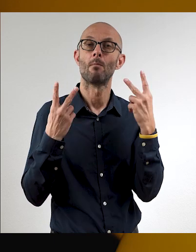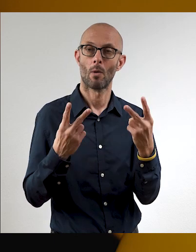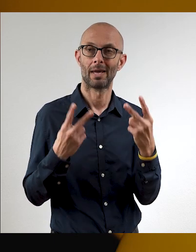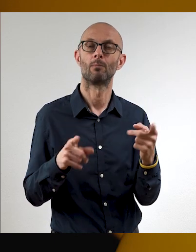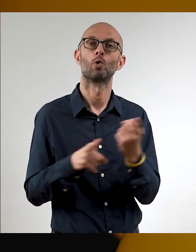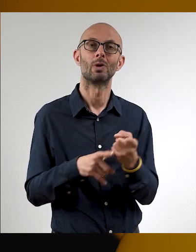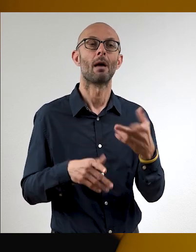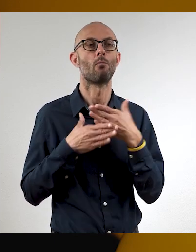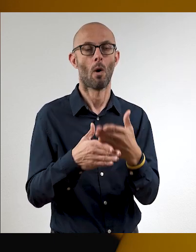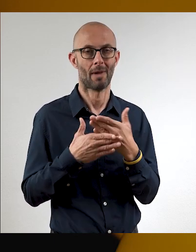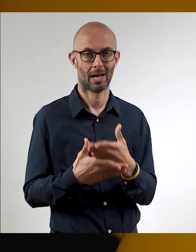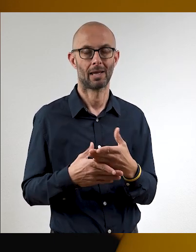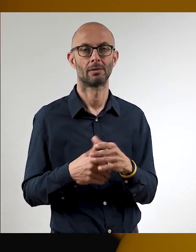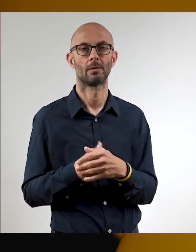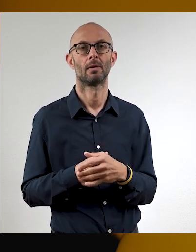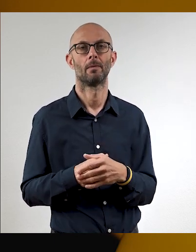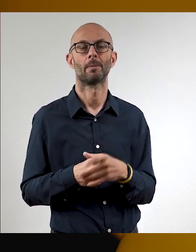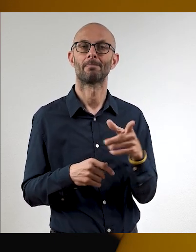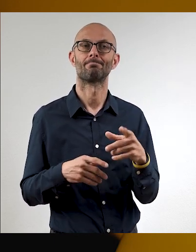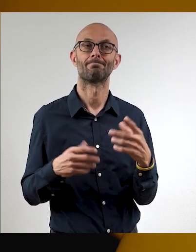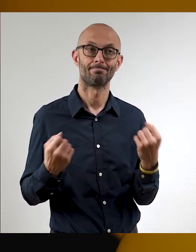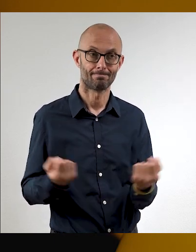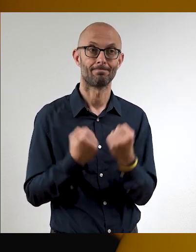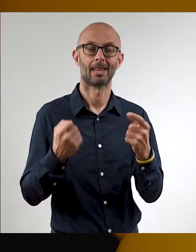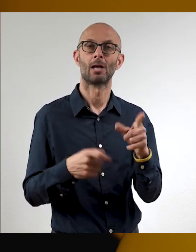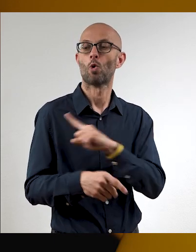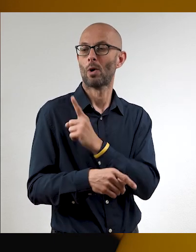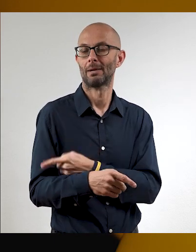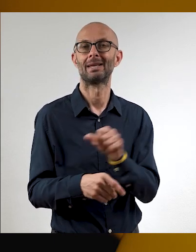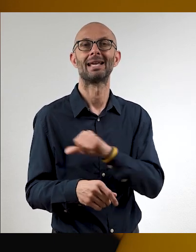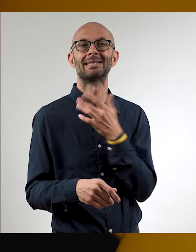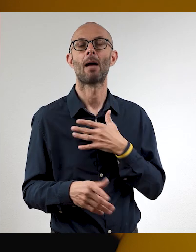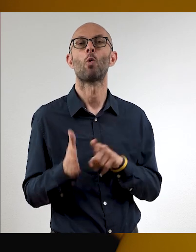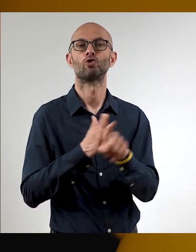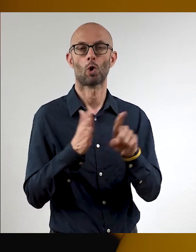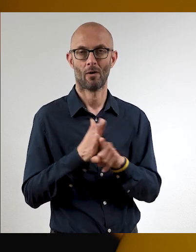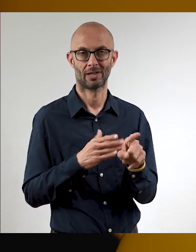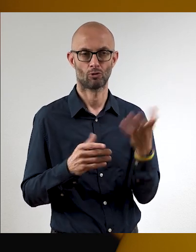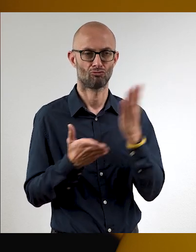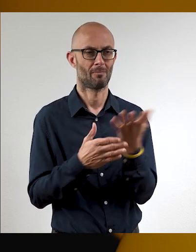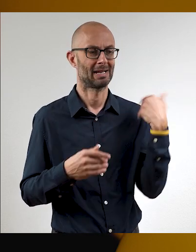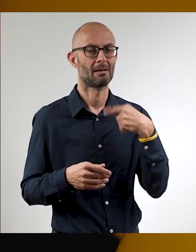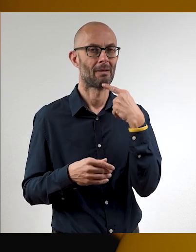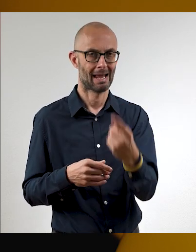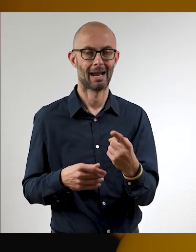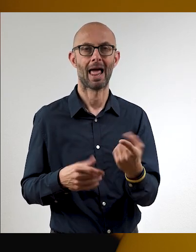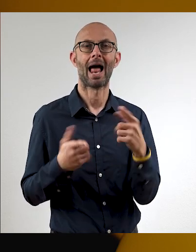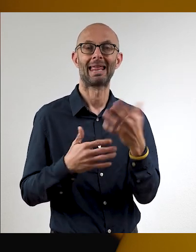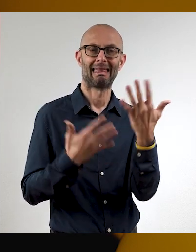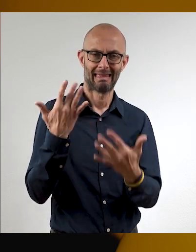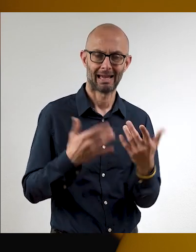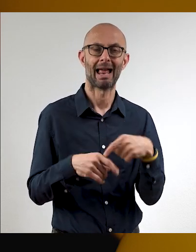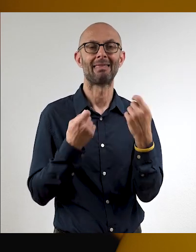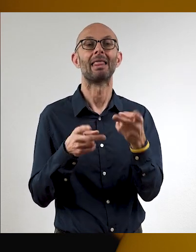pomemben jih tako pomagati, da aktivirati, da so okrepiti to samo učinkovitost. Prej sem že omenila, bodi si z igro,